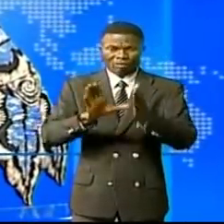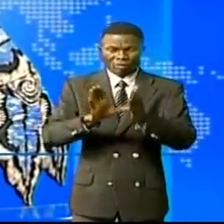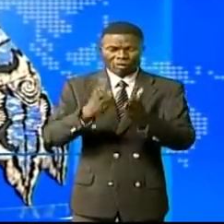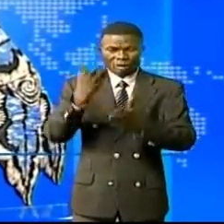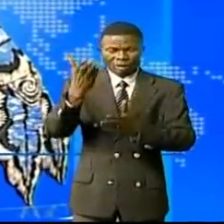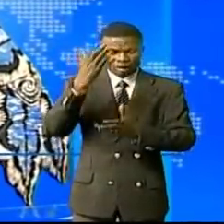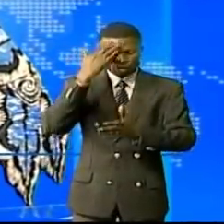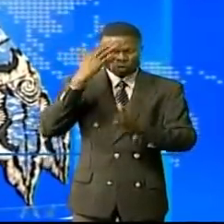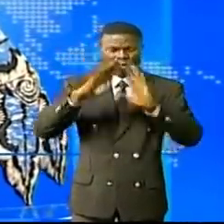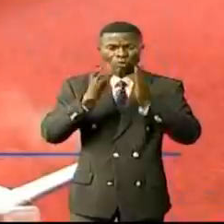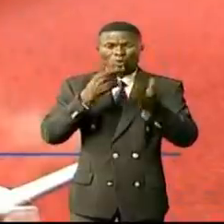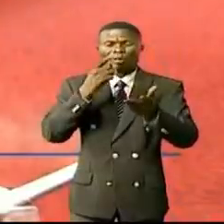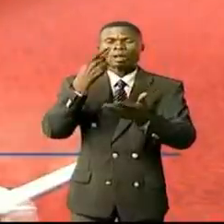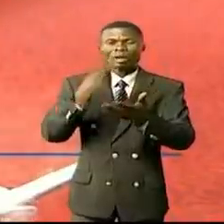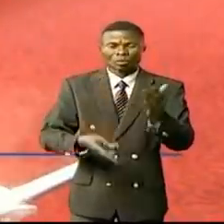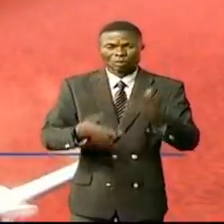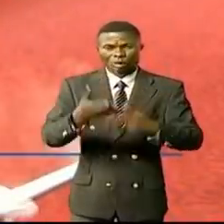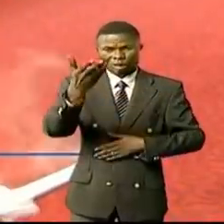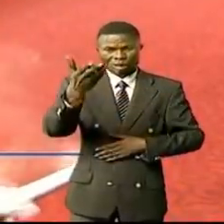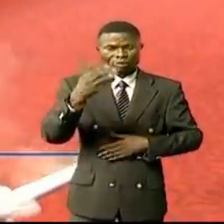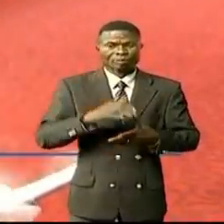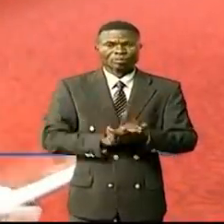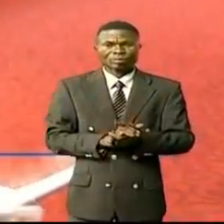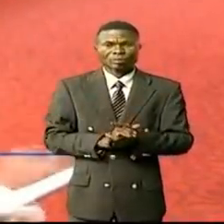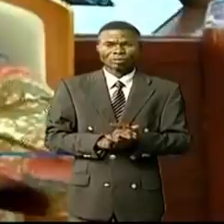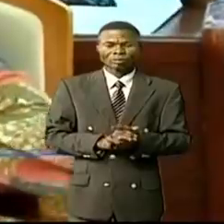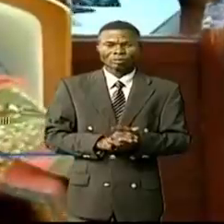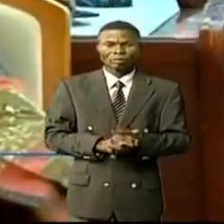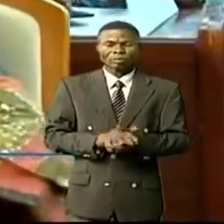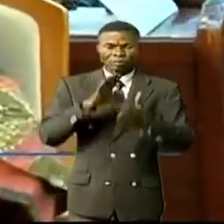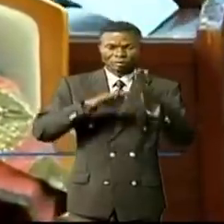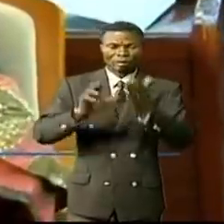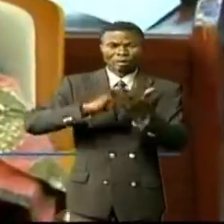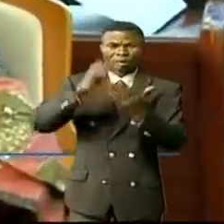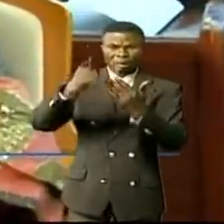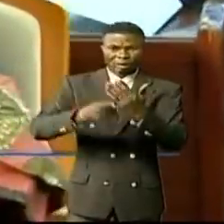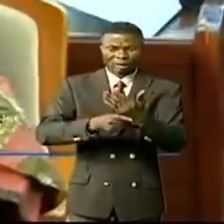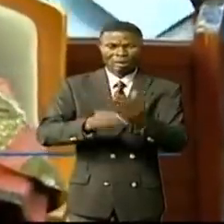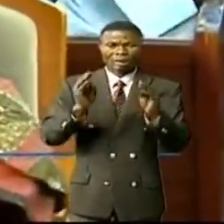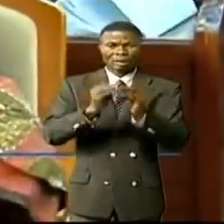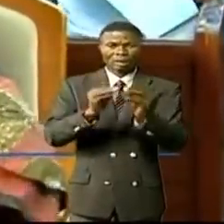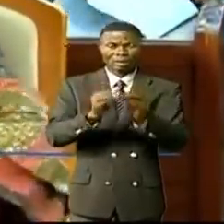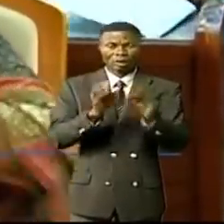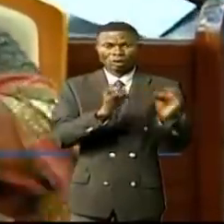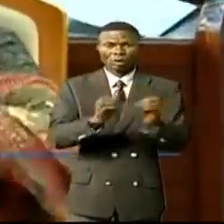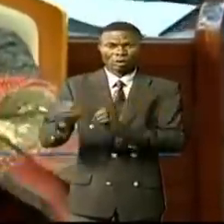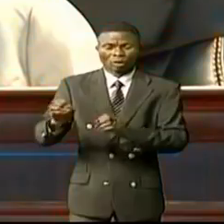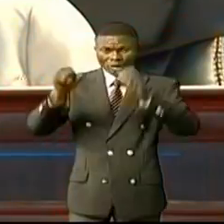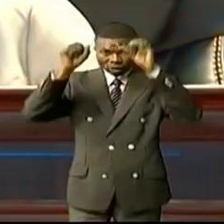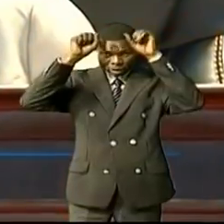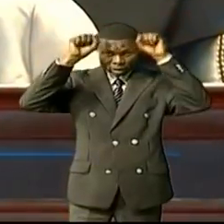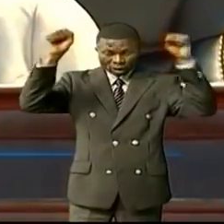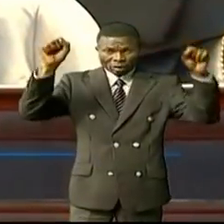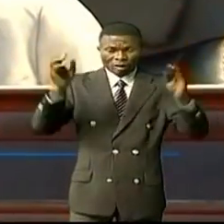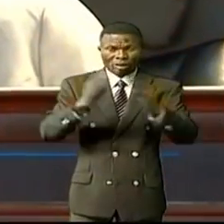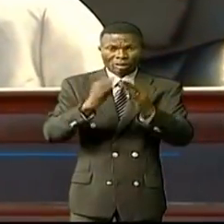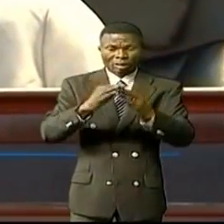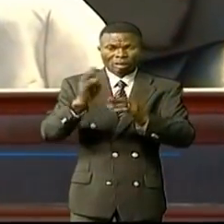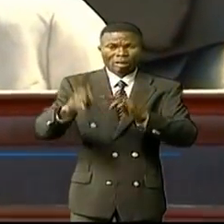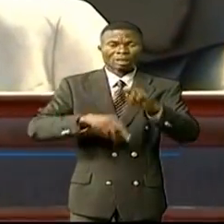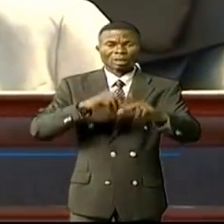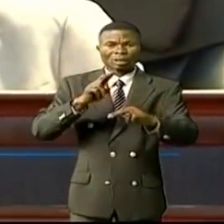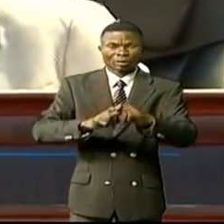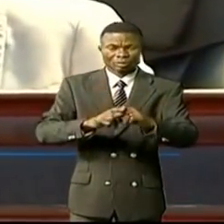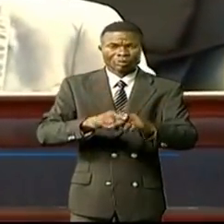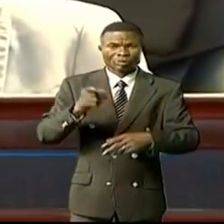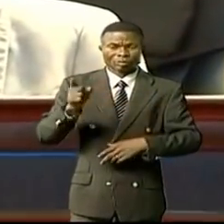et Bernard Baudou. 6 points étaient inscrits à l'ordre du jour de cette plénière présidée par le président de l'Assemblée nationale,